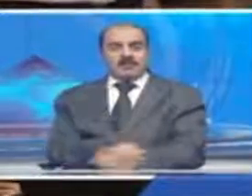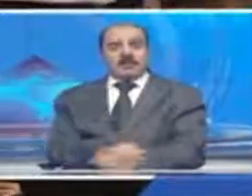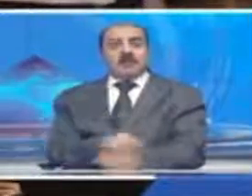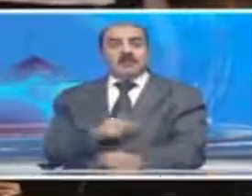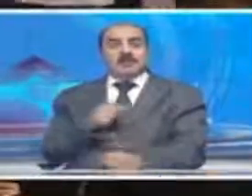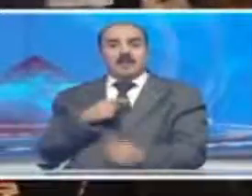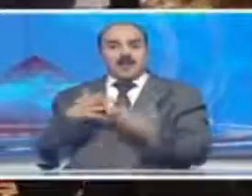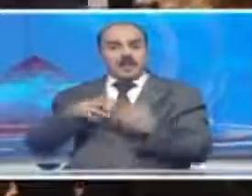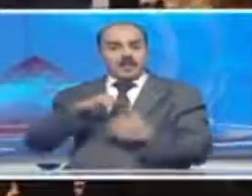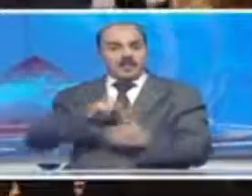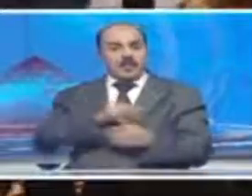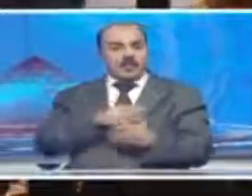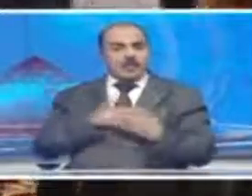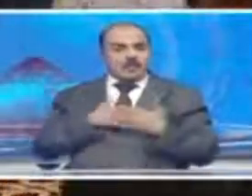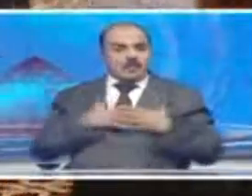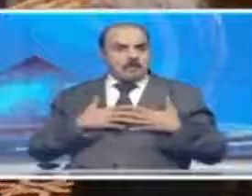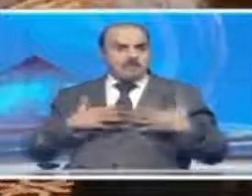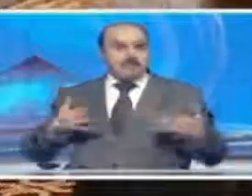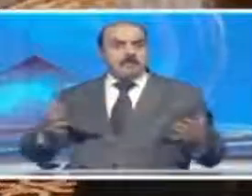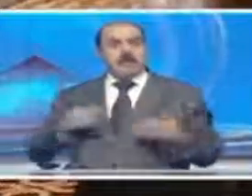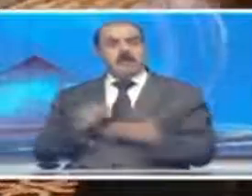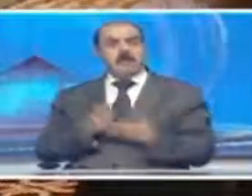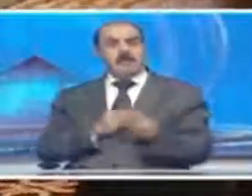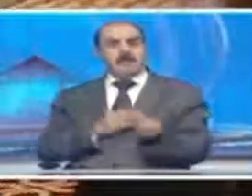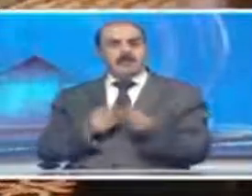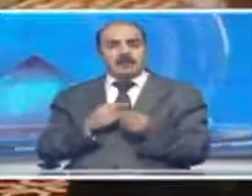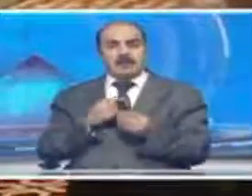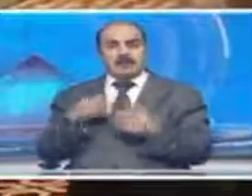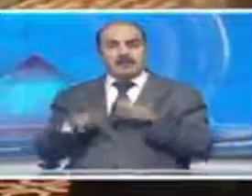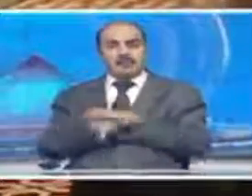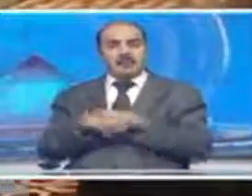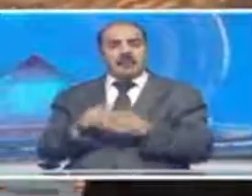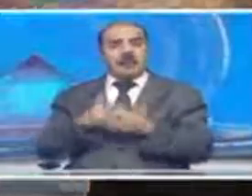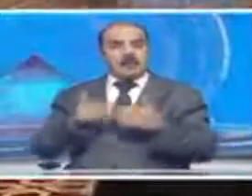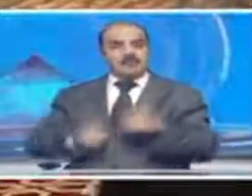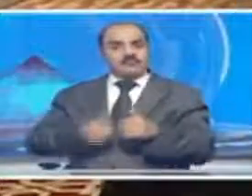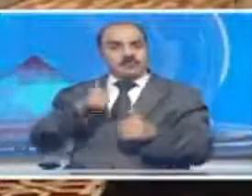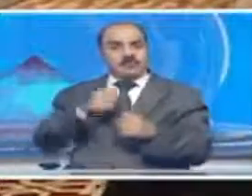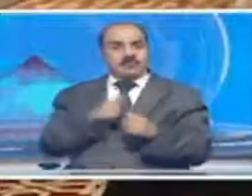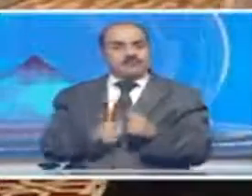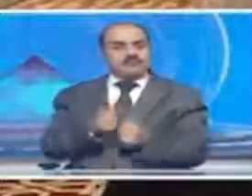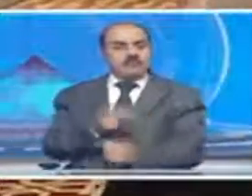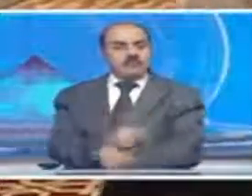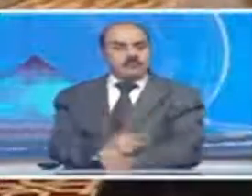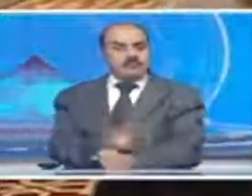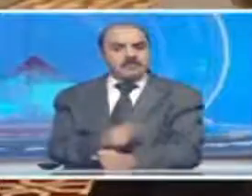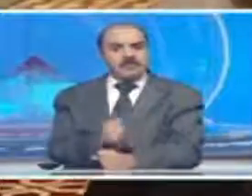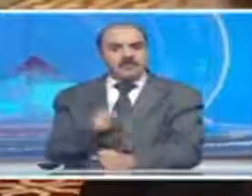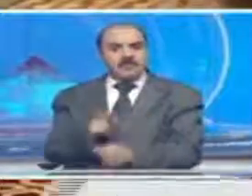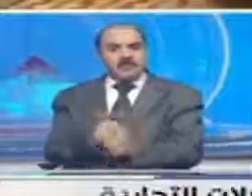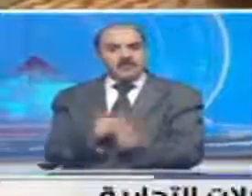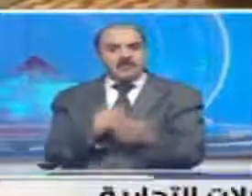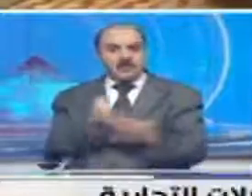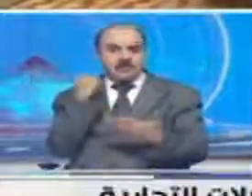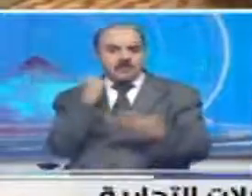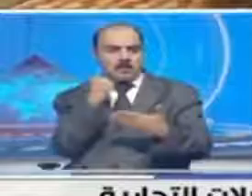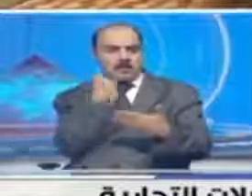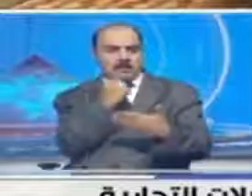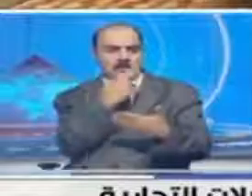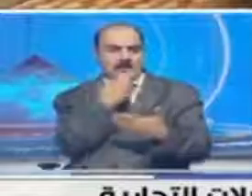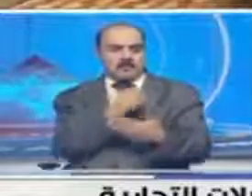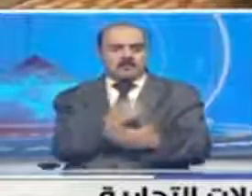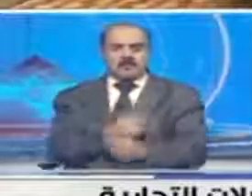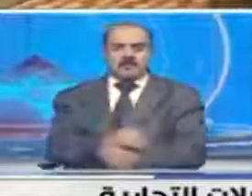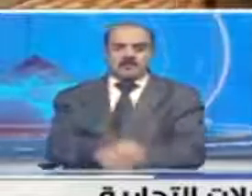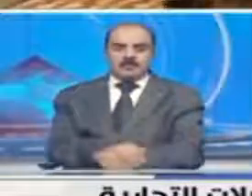المستثمر بيبحث دايما على فرصة استثمار أو المشروع الناجح اللي اوريدي أثبت نجاح بالعلامة التجارية بتاعته في